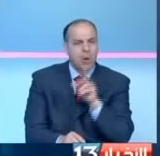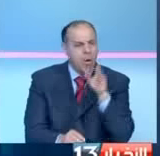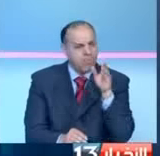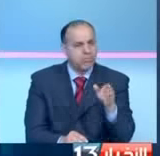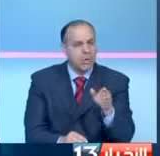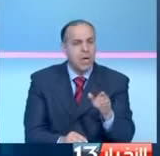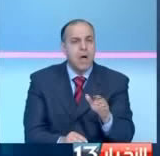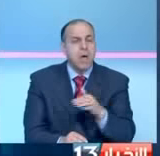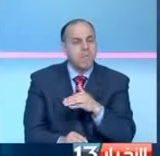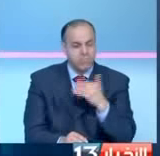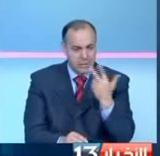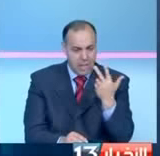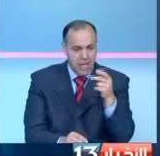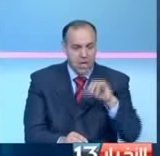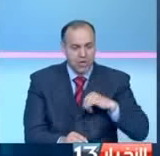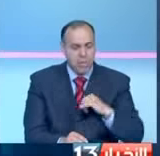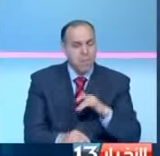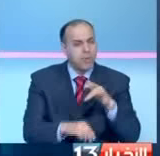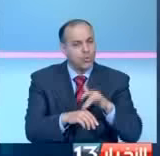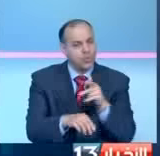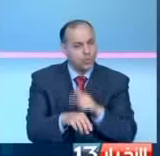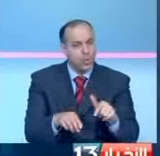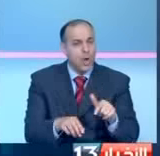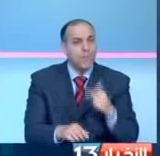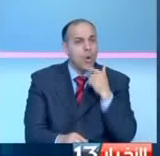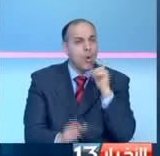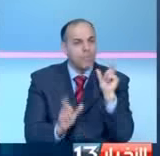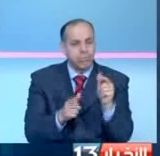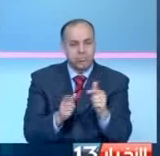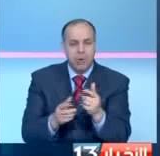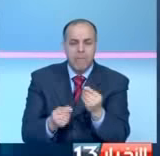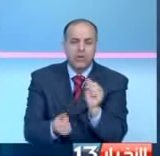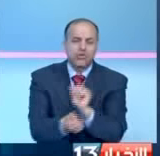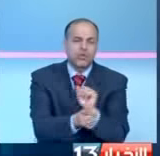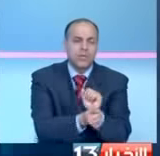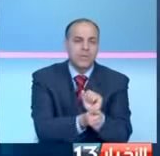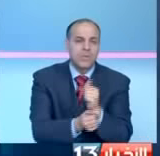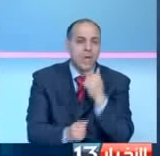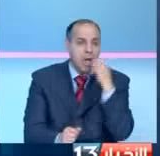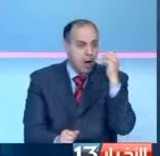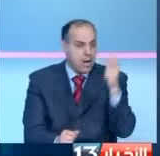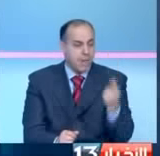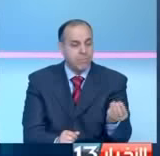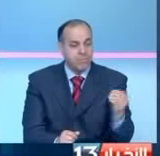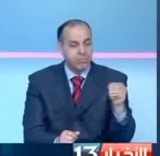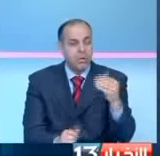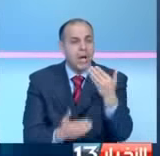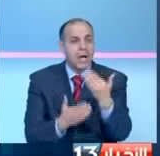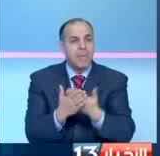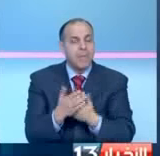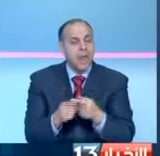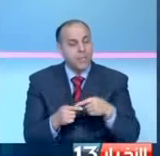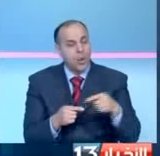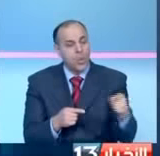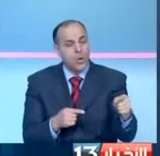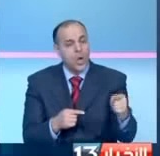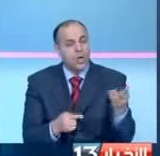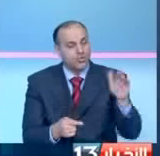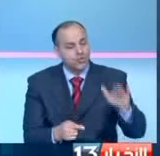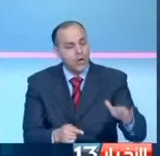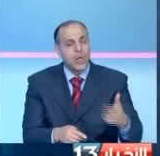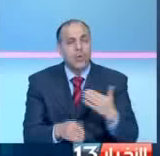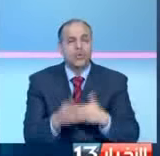ما أسفر عن إصابة 3 شبان بجروح واعتقال عدد آخر، رقم ينضاف إلى قائمة طويلة من الشهداء